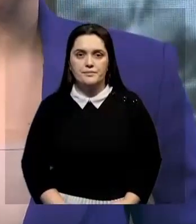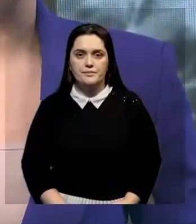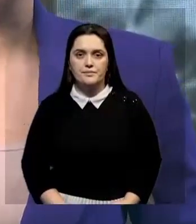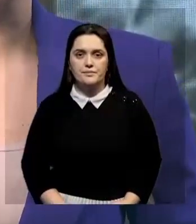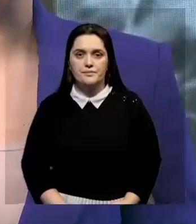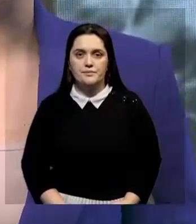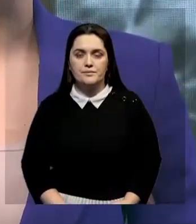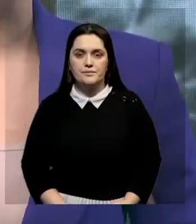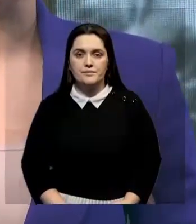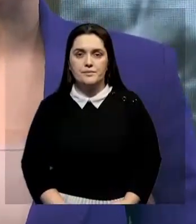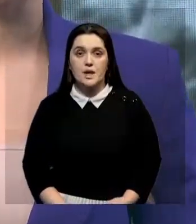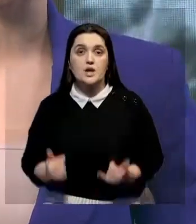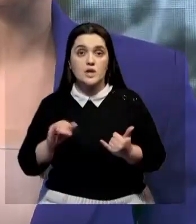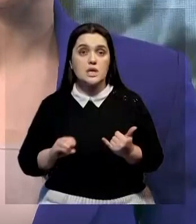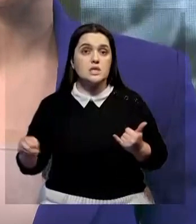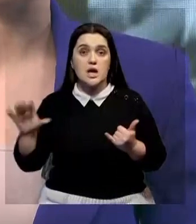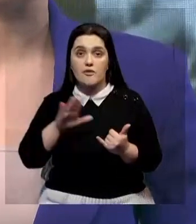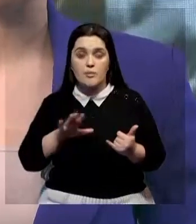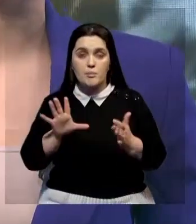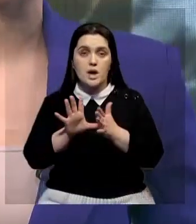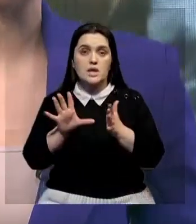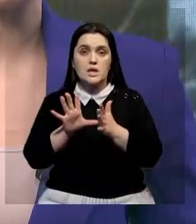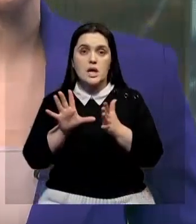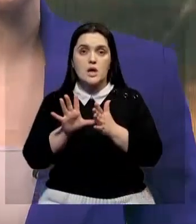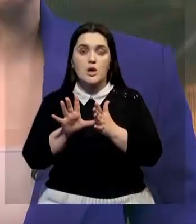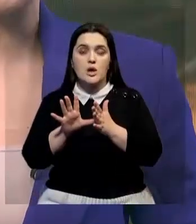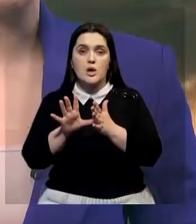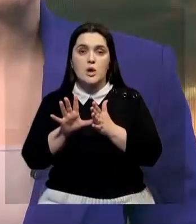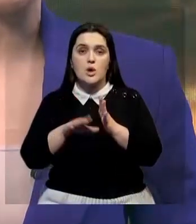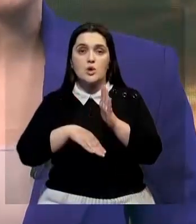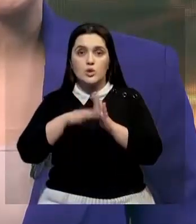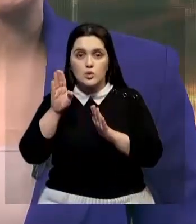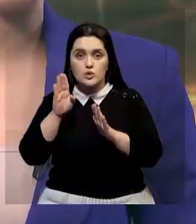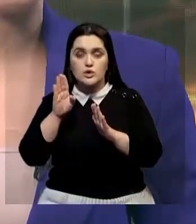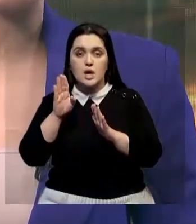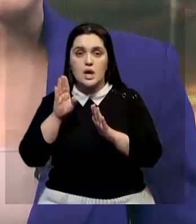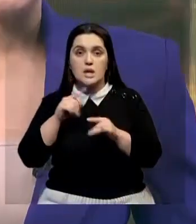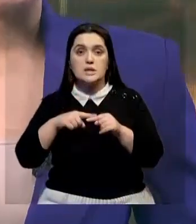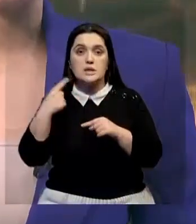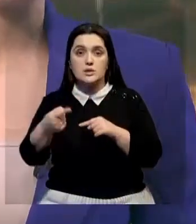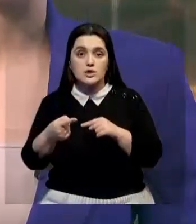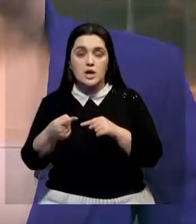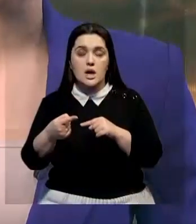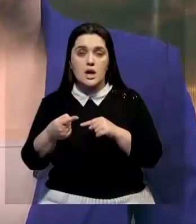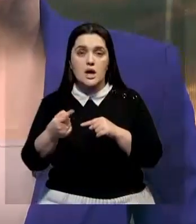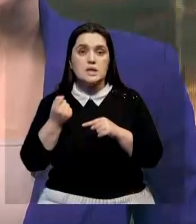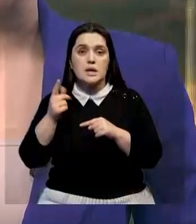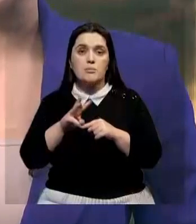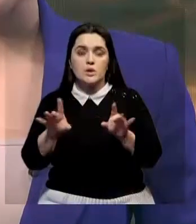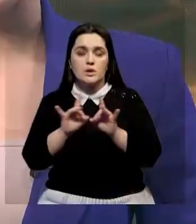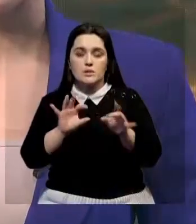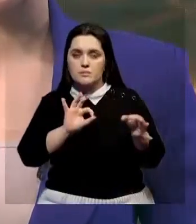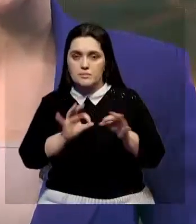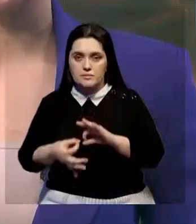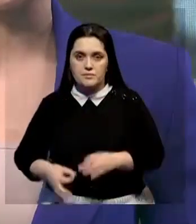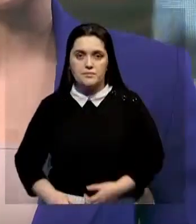Да, сейчас Европа справляется с энергокризисом гораздо лучше прогнозов и ожиданий экспертов. В следующие несколько минут расскажу